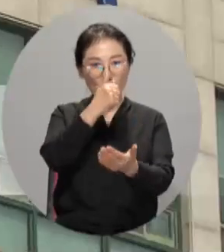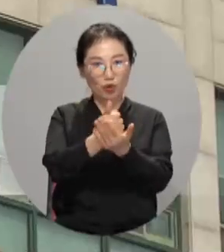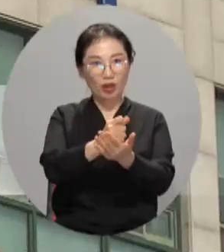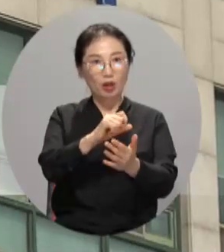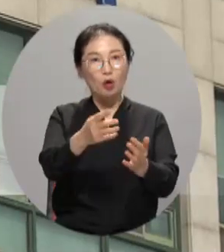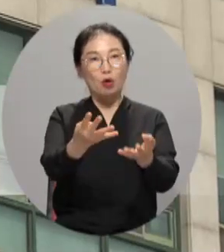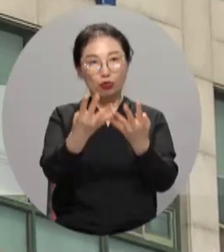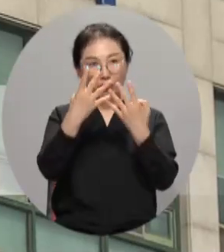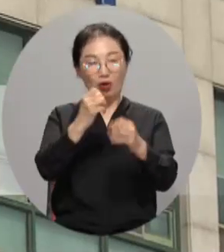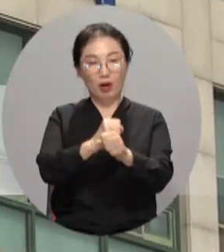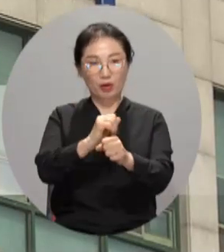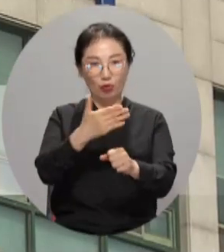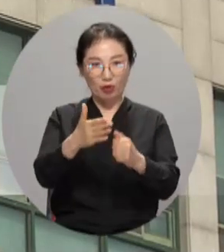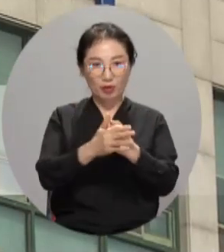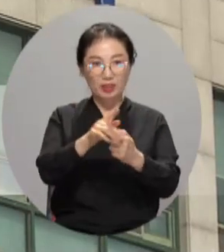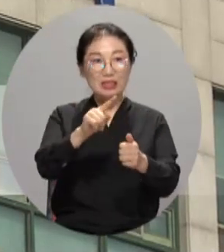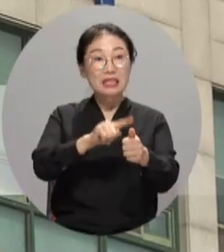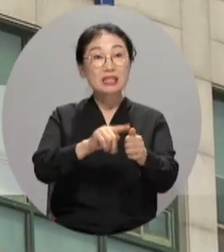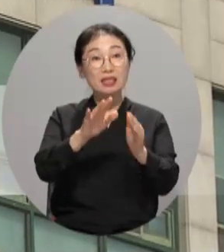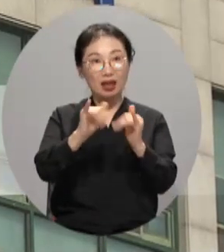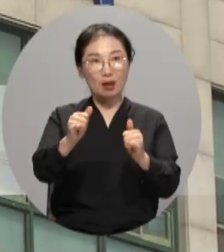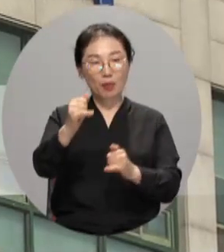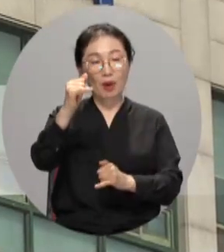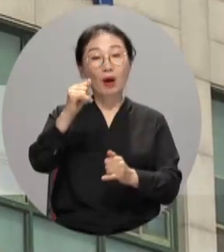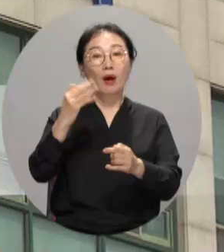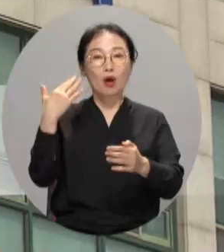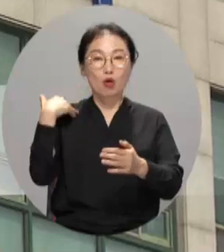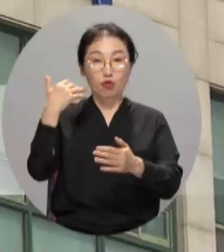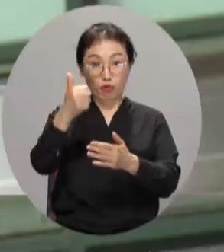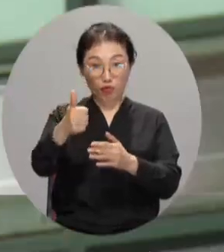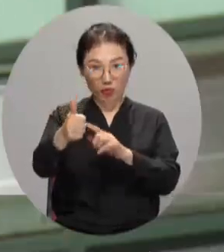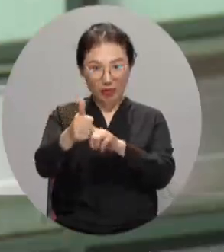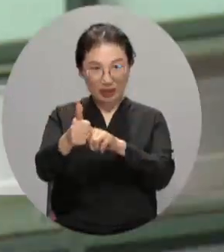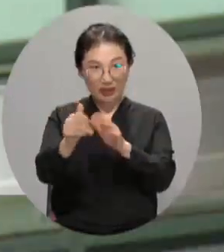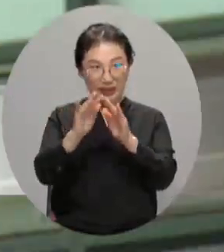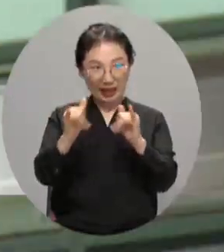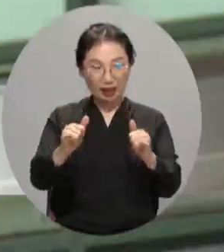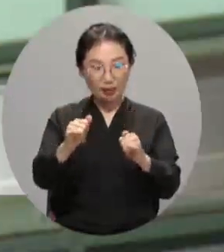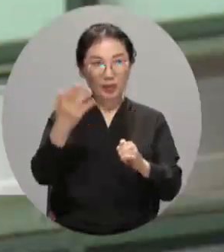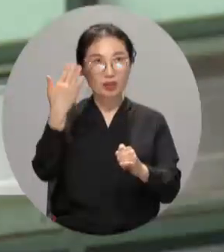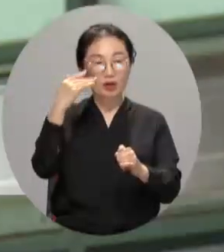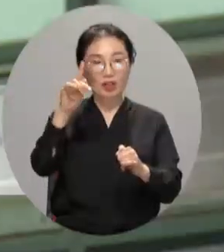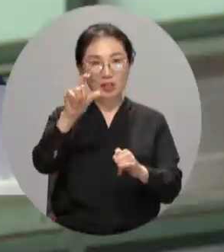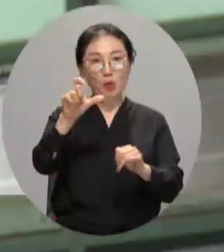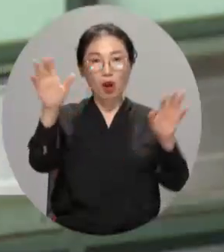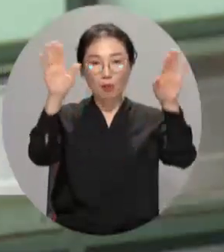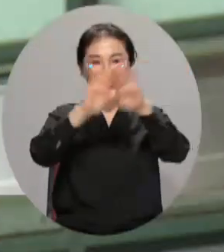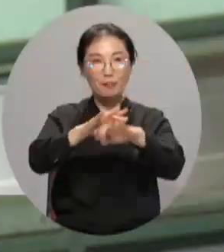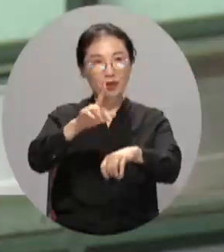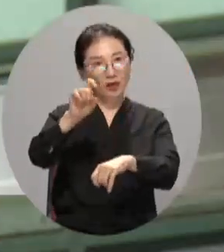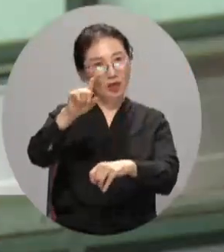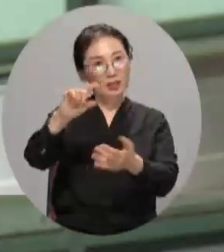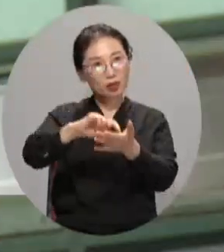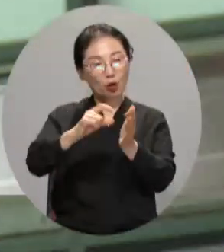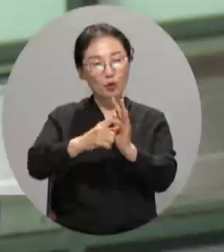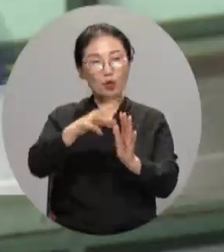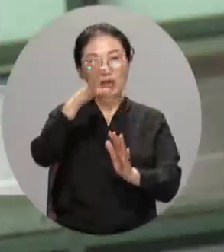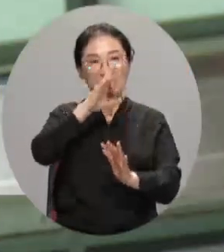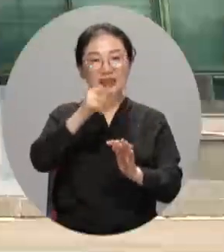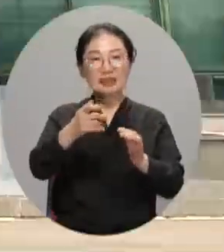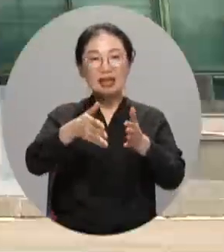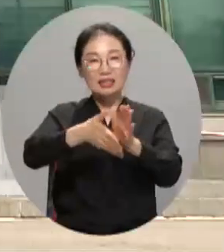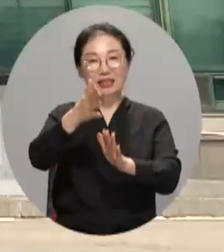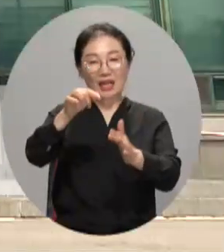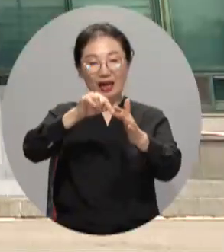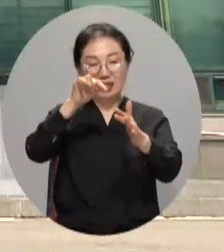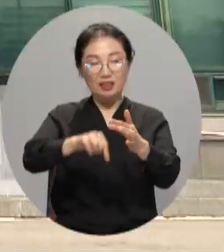신청했습니다. 폭력조직 두목으로 경찰 관리 대상인 이 남성은 지난 15일 밤 11시쯤 익산 영등동 도로에서